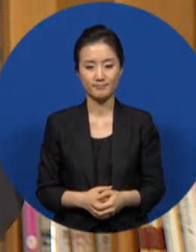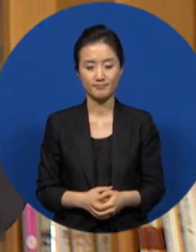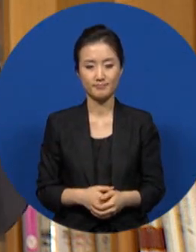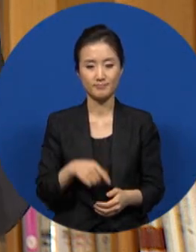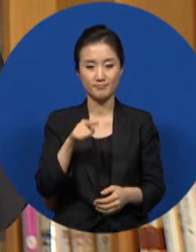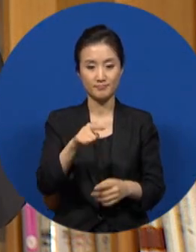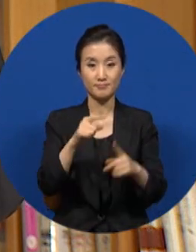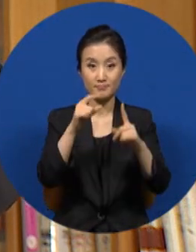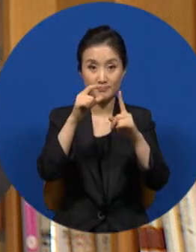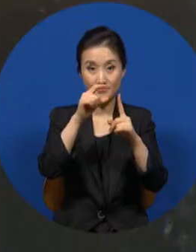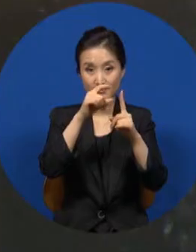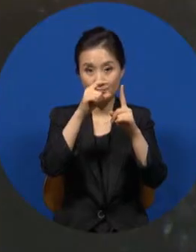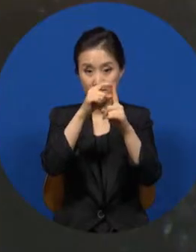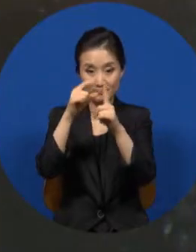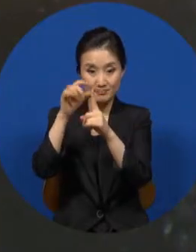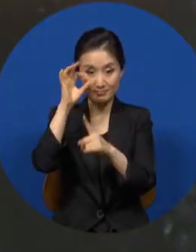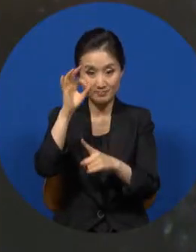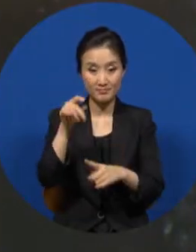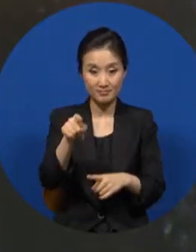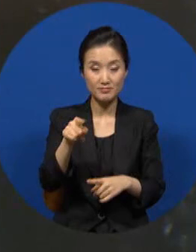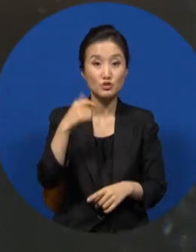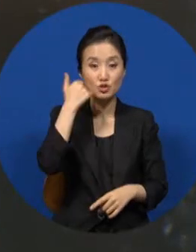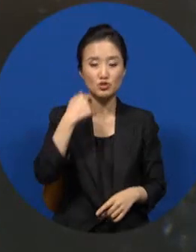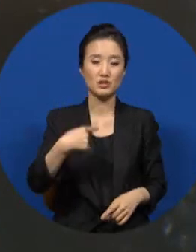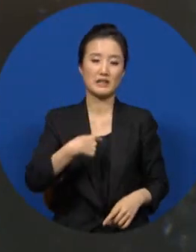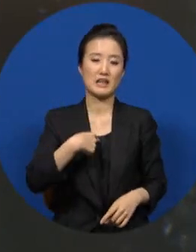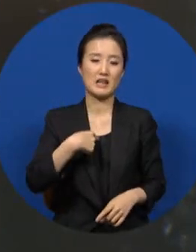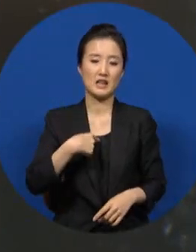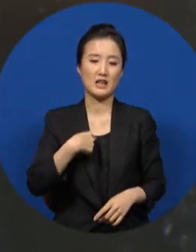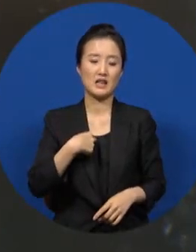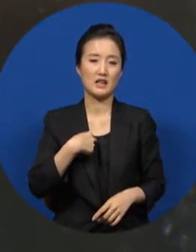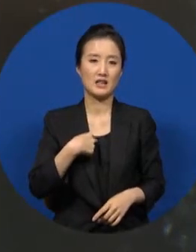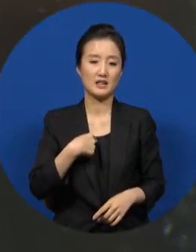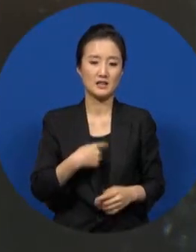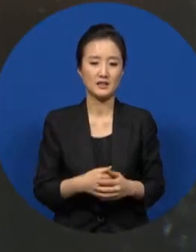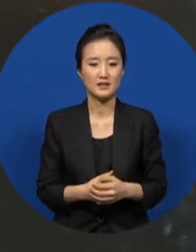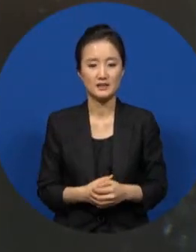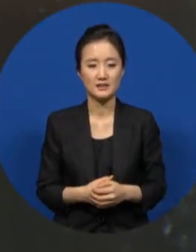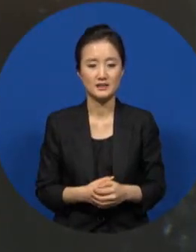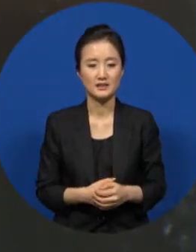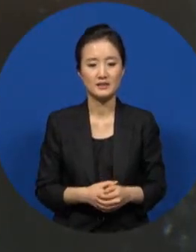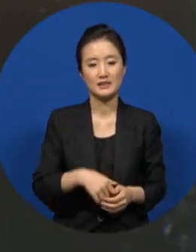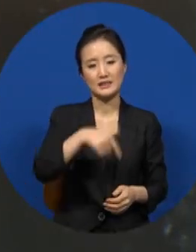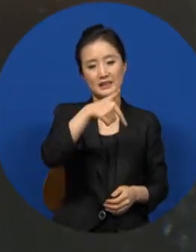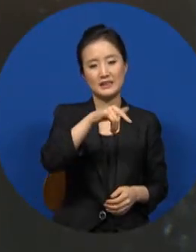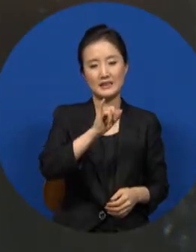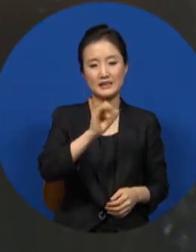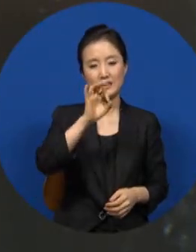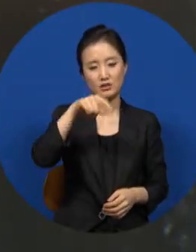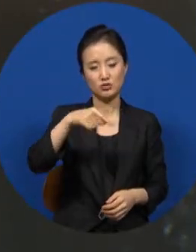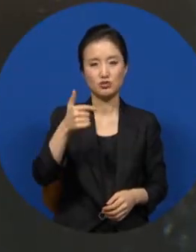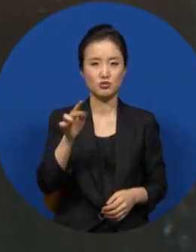사주입니다. 저의 사주를 60갑자로 환원시키면 이렇게 됩니다. 기유년생이